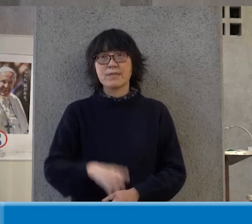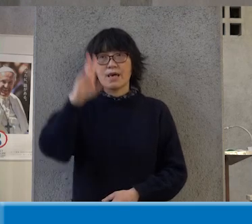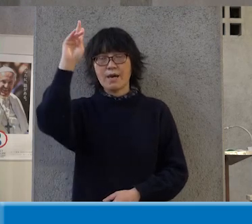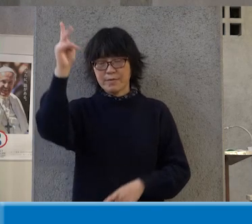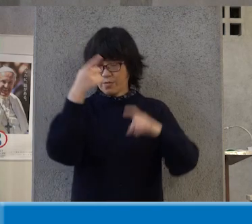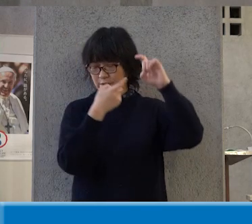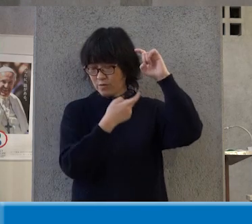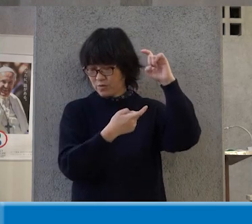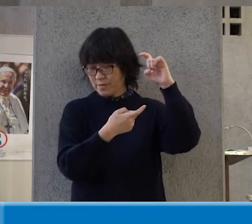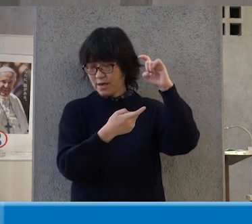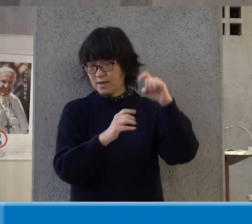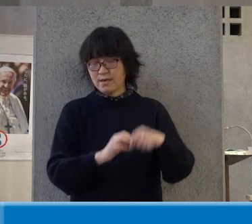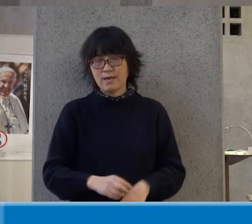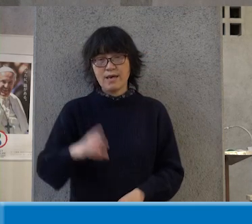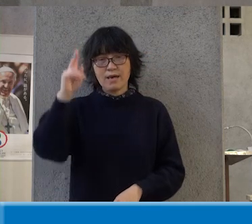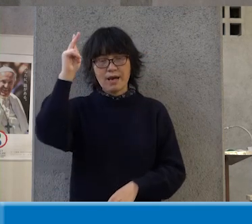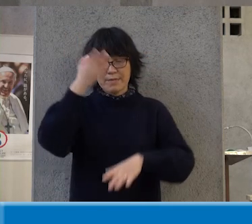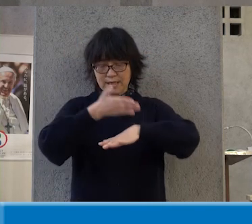神の御言葉。